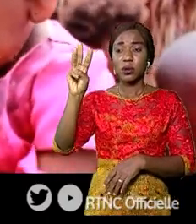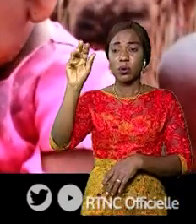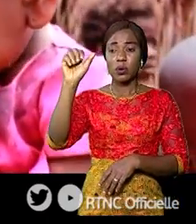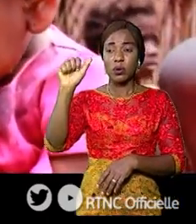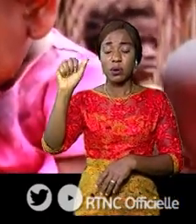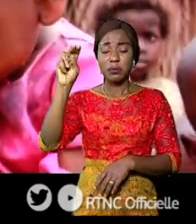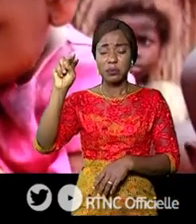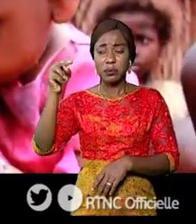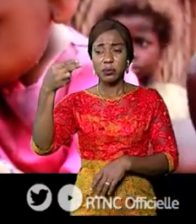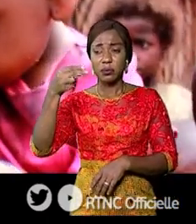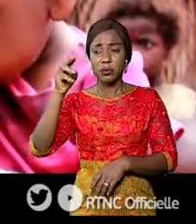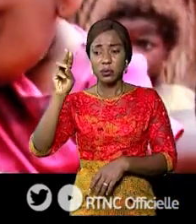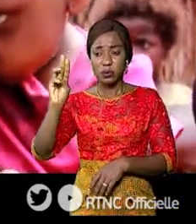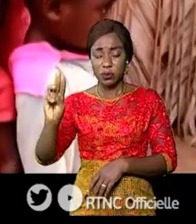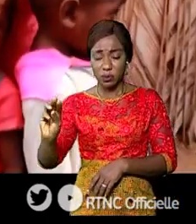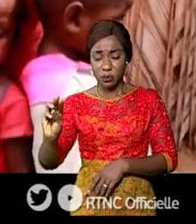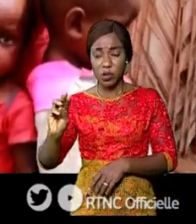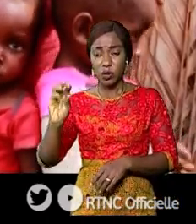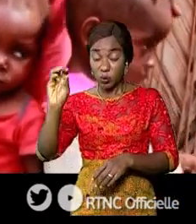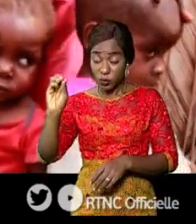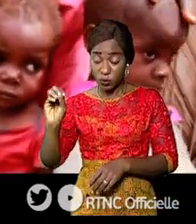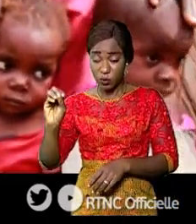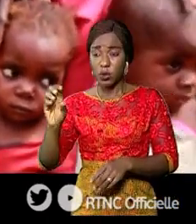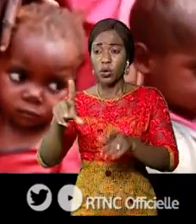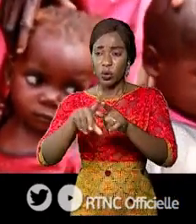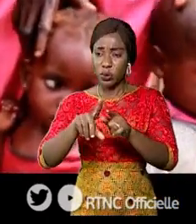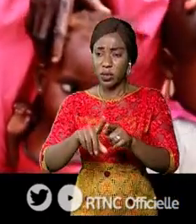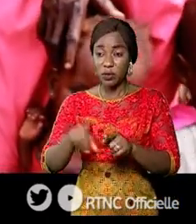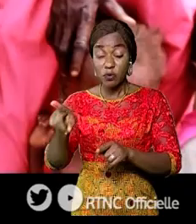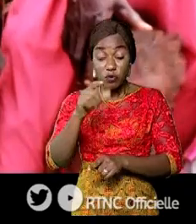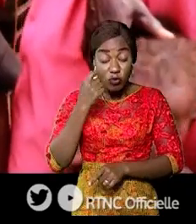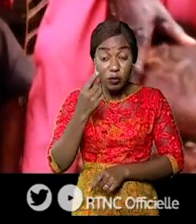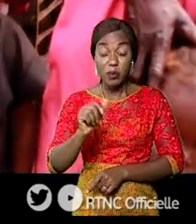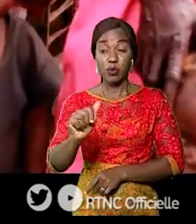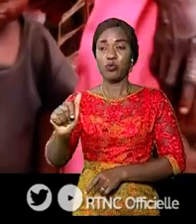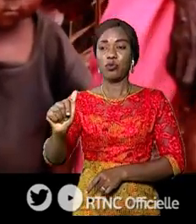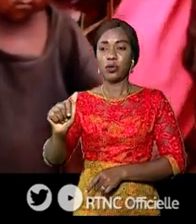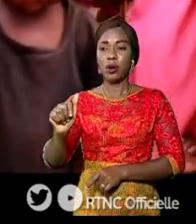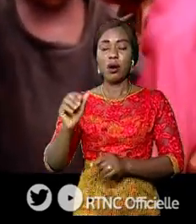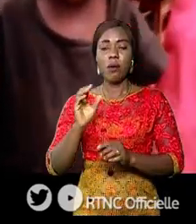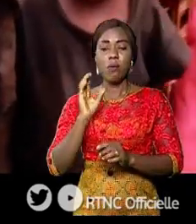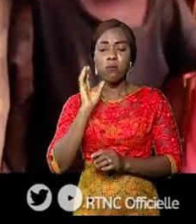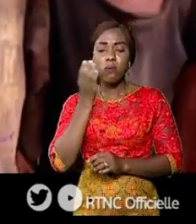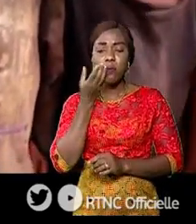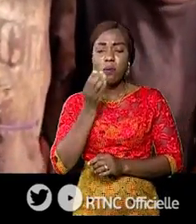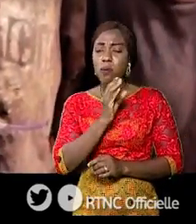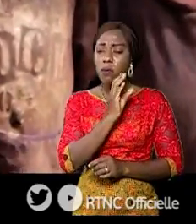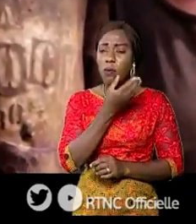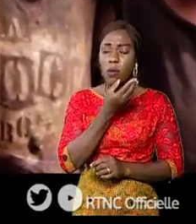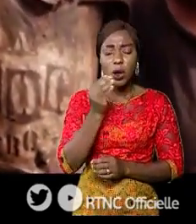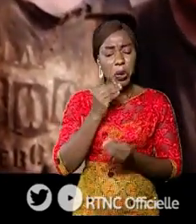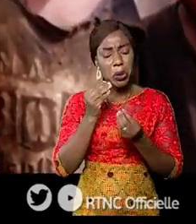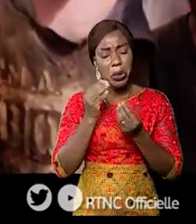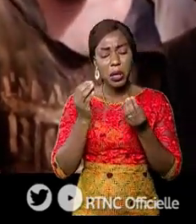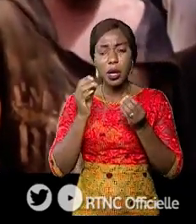de prévalence de 54% de la malnutrition alors que les seuils critiques fixé par l'OMS, est de 40%.